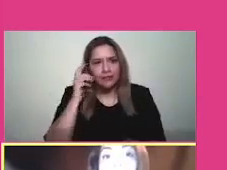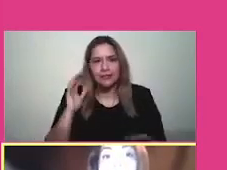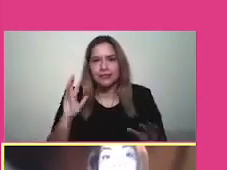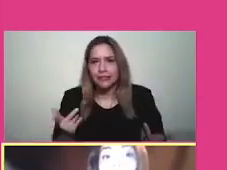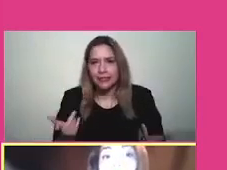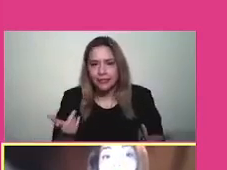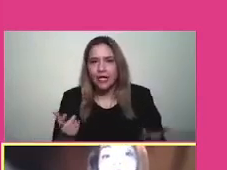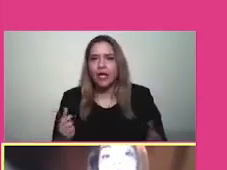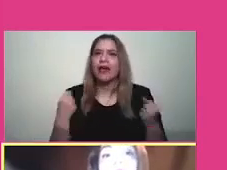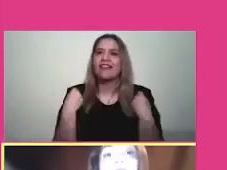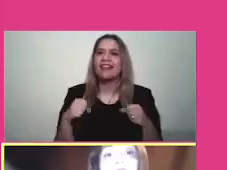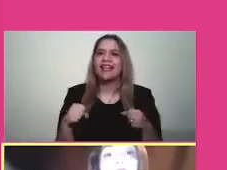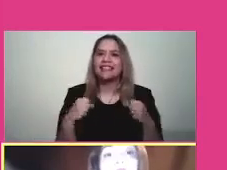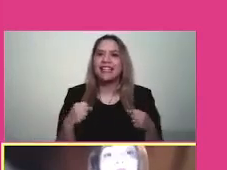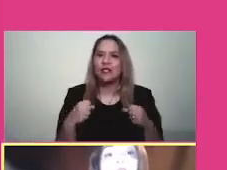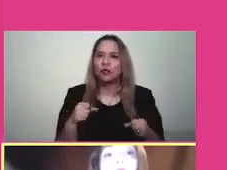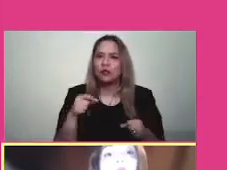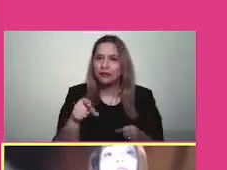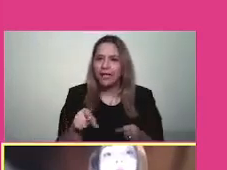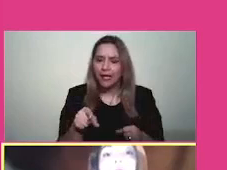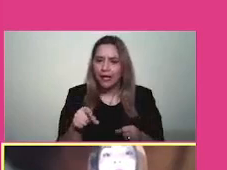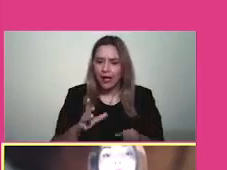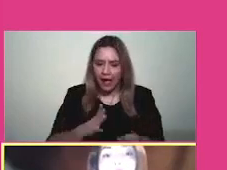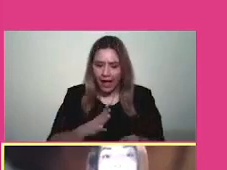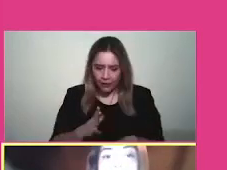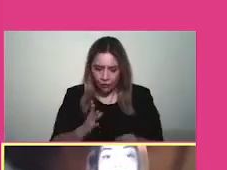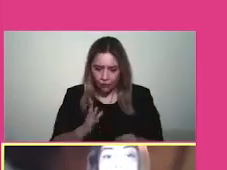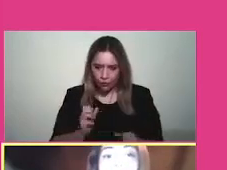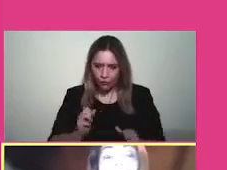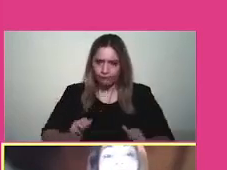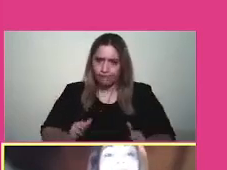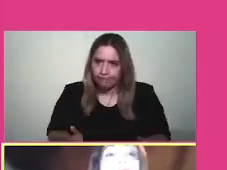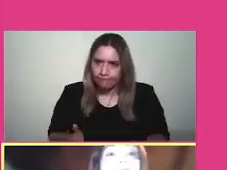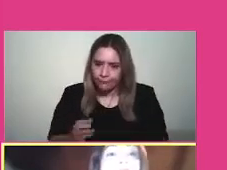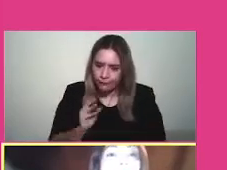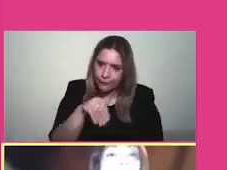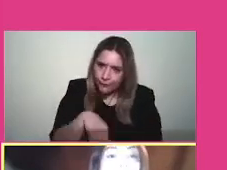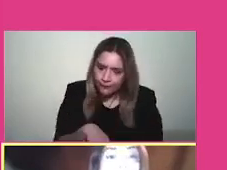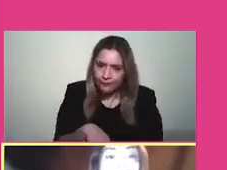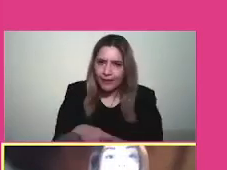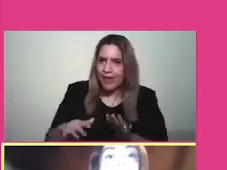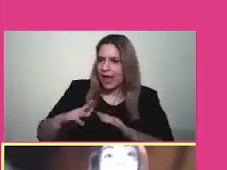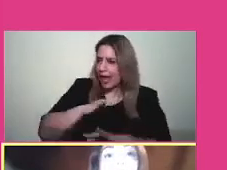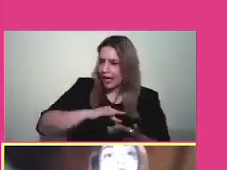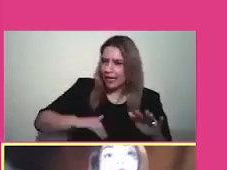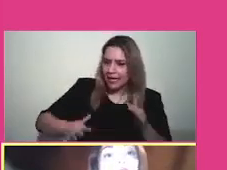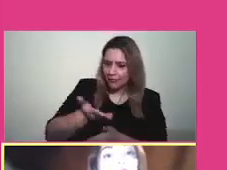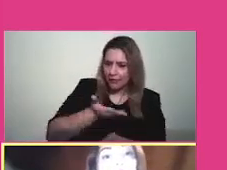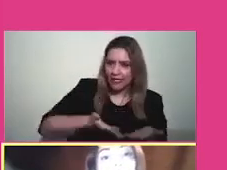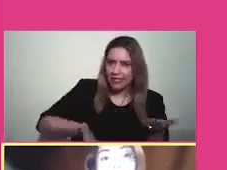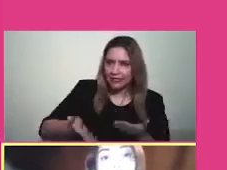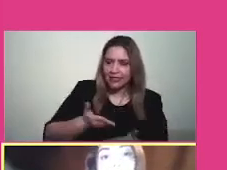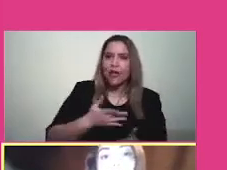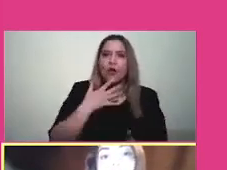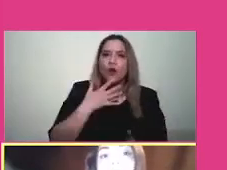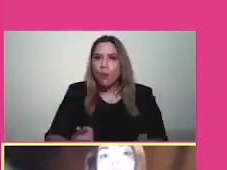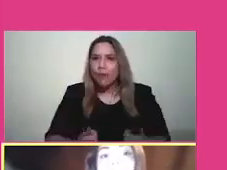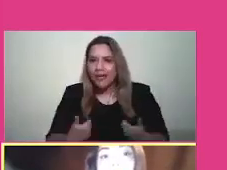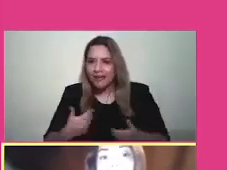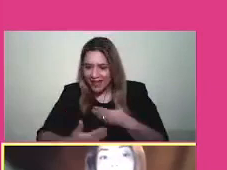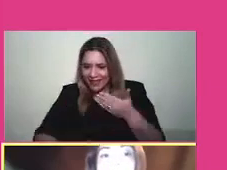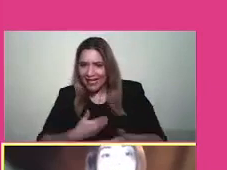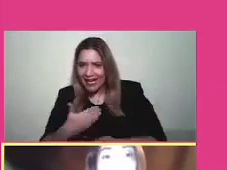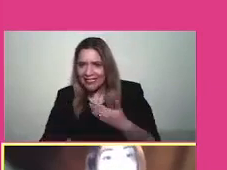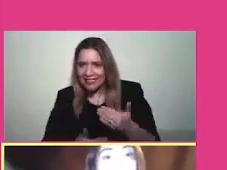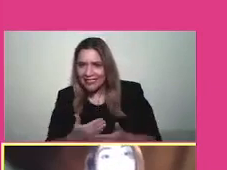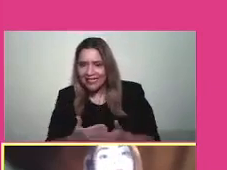η δραστηριότητα αυτή κινητοποιεί το άτομο να επικοινωνήσει, να αλληλεπιδράσει, καθώς σαν διαδικασία προάγει τη